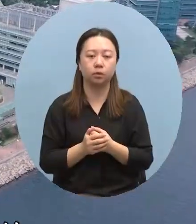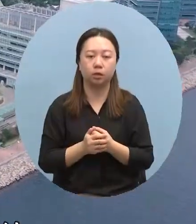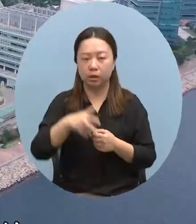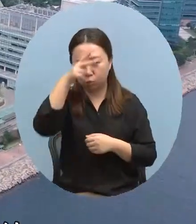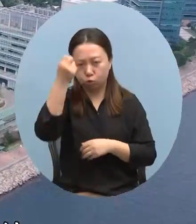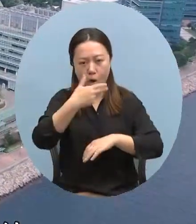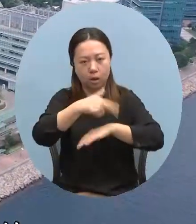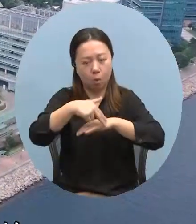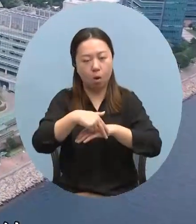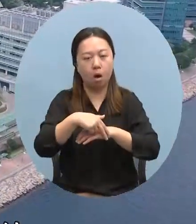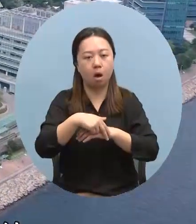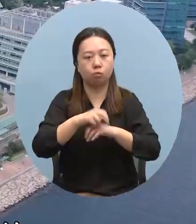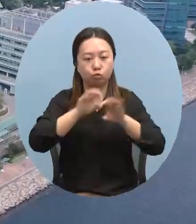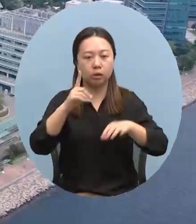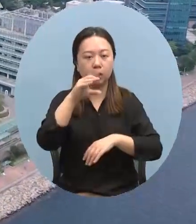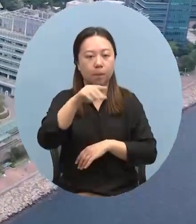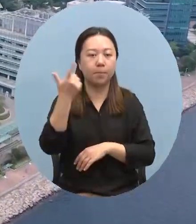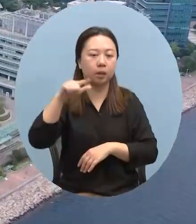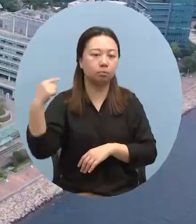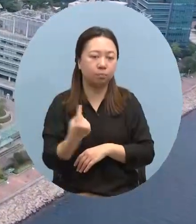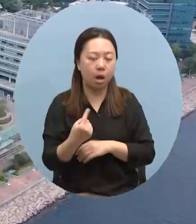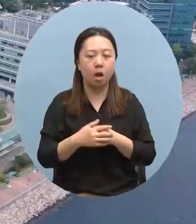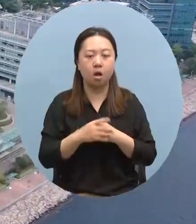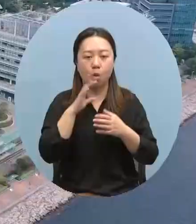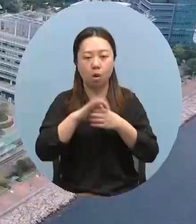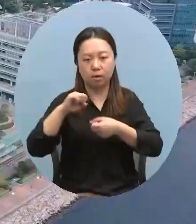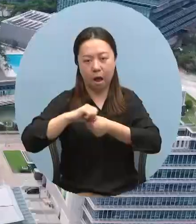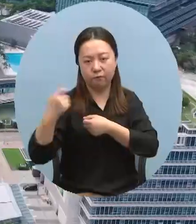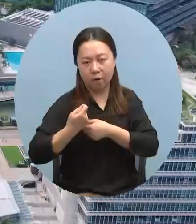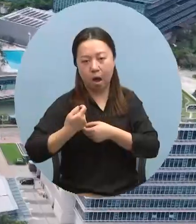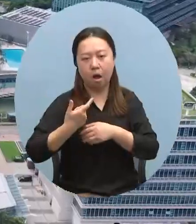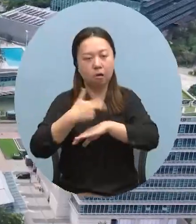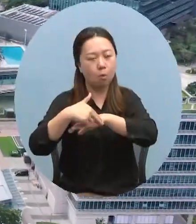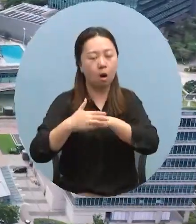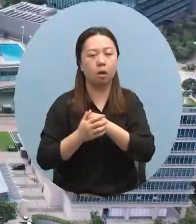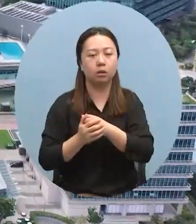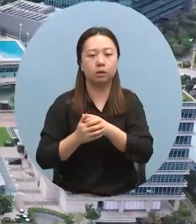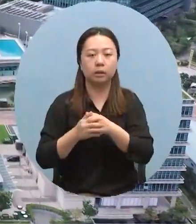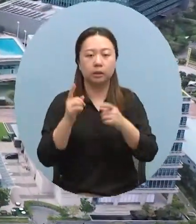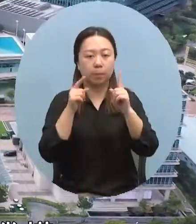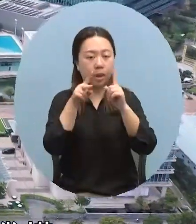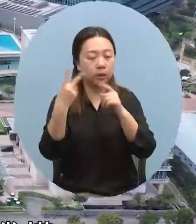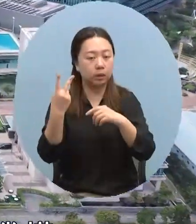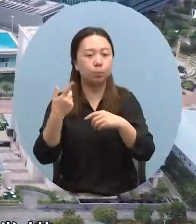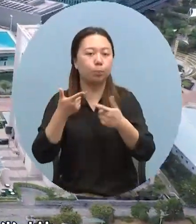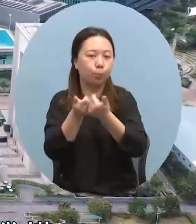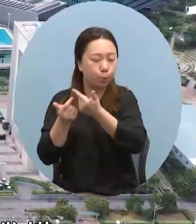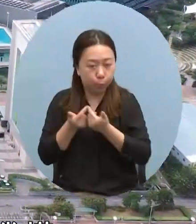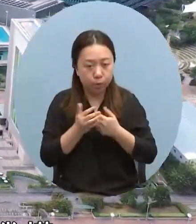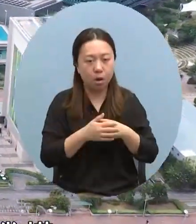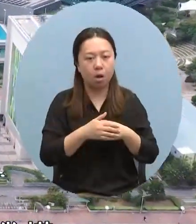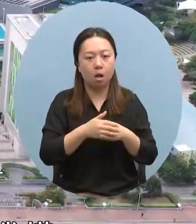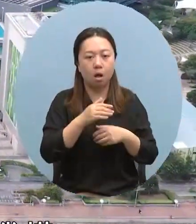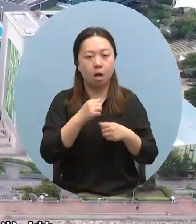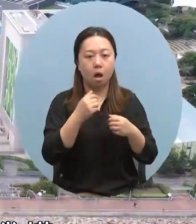係籌備推出1億8千萬元嘅創科加速器先導計劃，按1:2嘅配對比例，向每間專業初